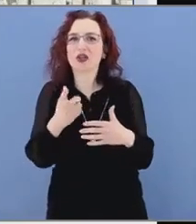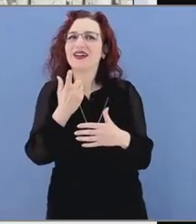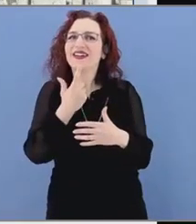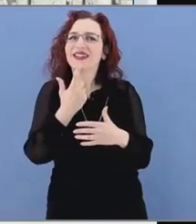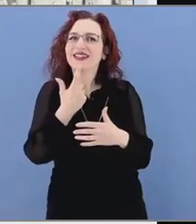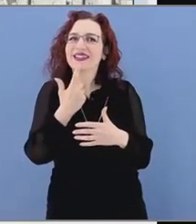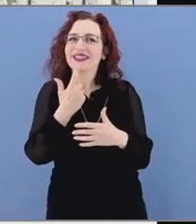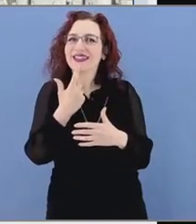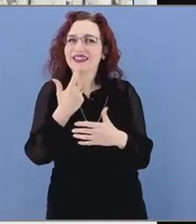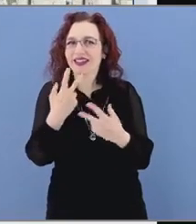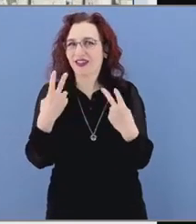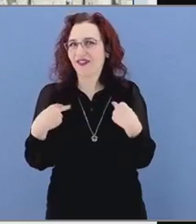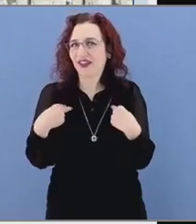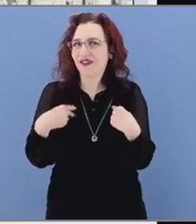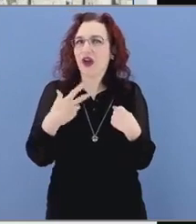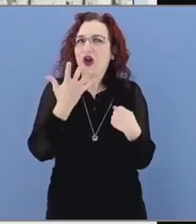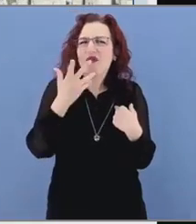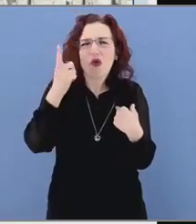le caratteristiche